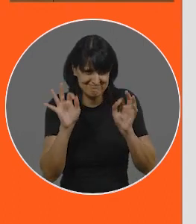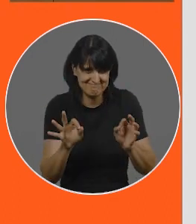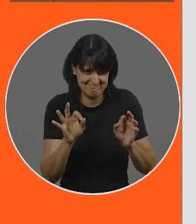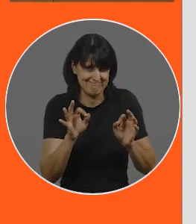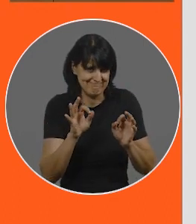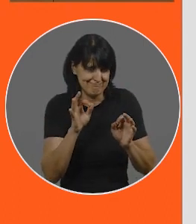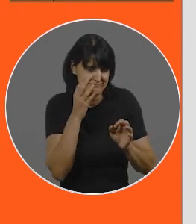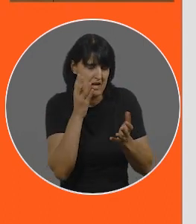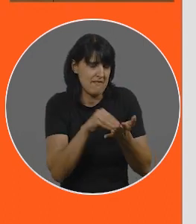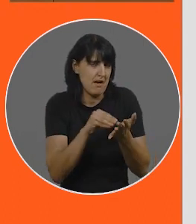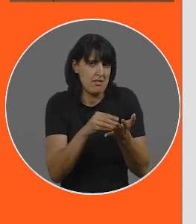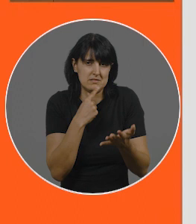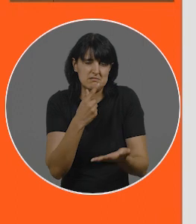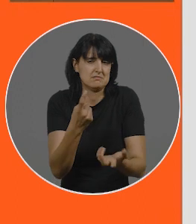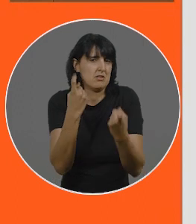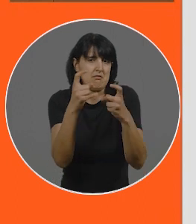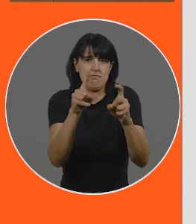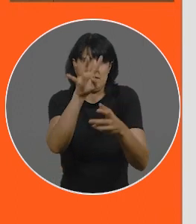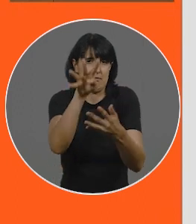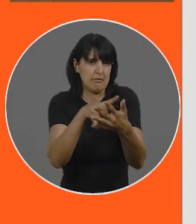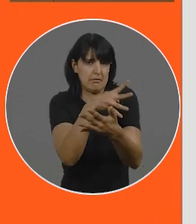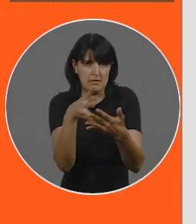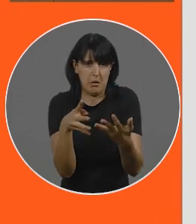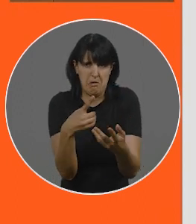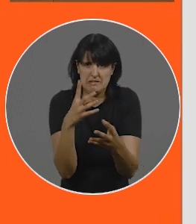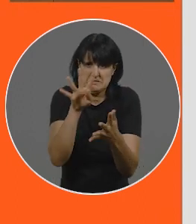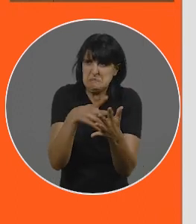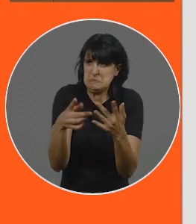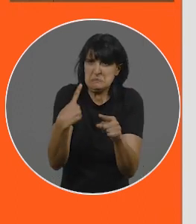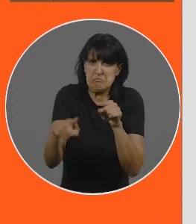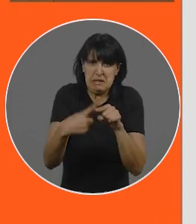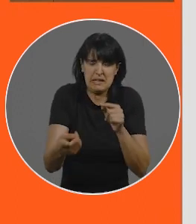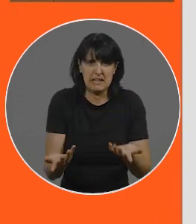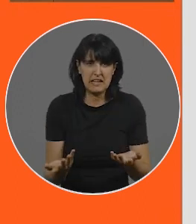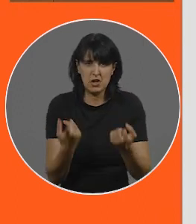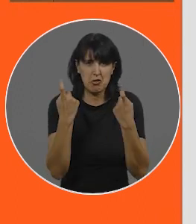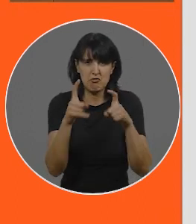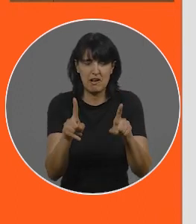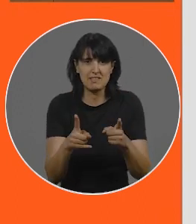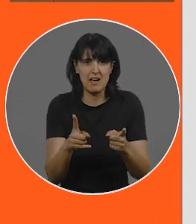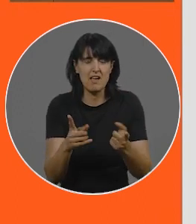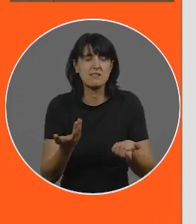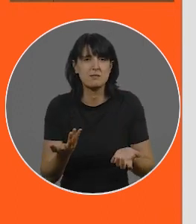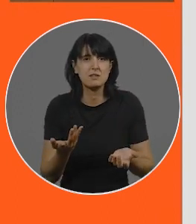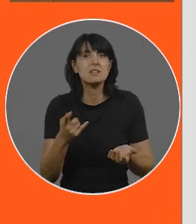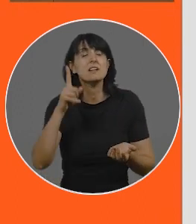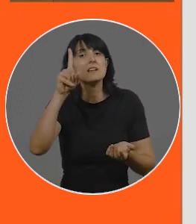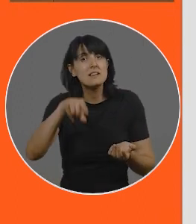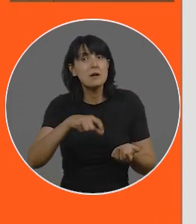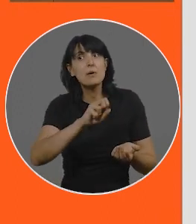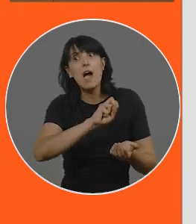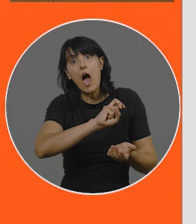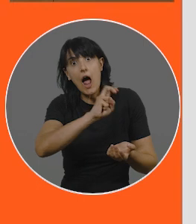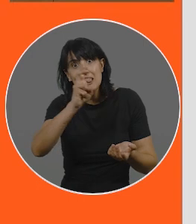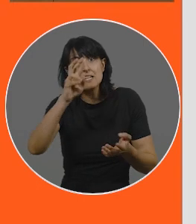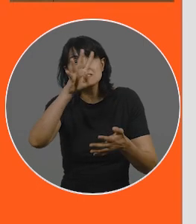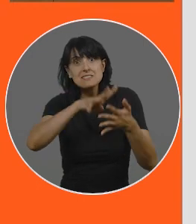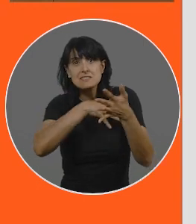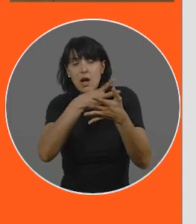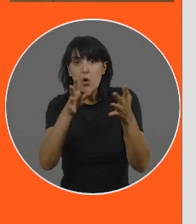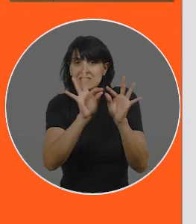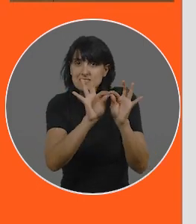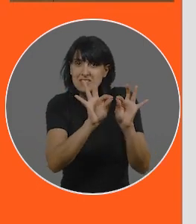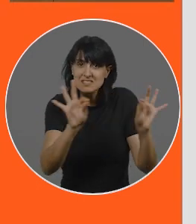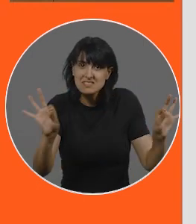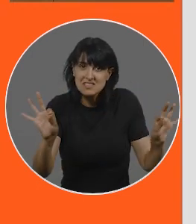que... Tothom ha vist coses que no haurien de ser una taula i ho són. Llavors, clar, ja ve difícil. I després tenim taules que poden ser